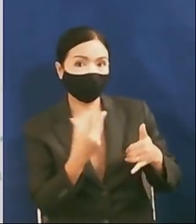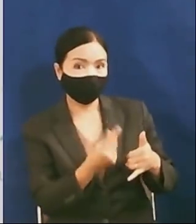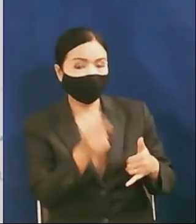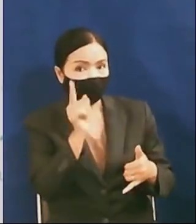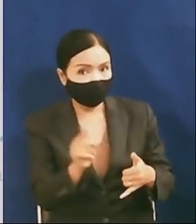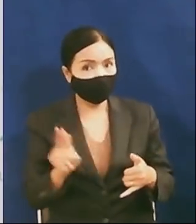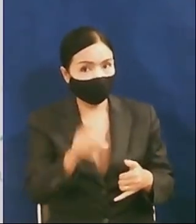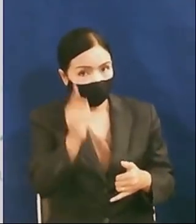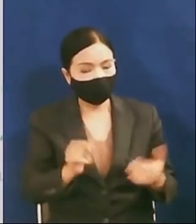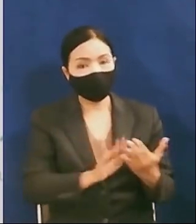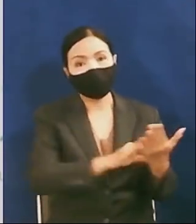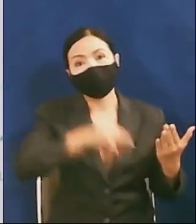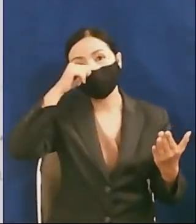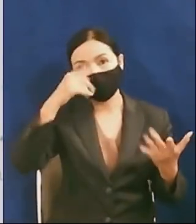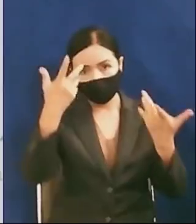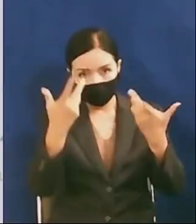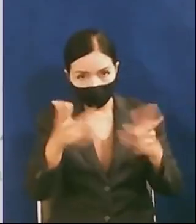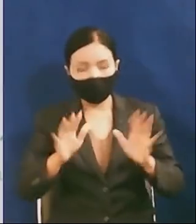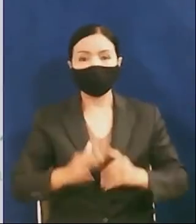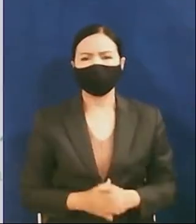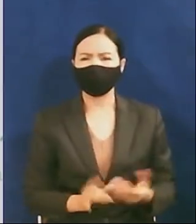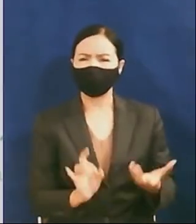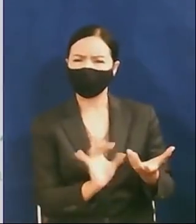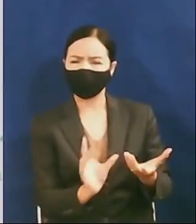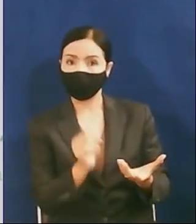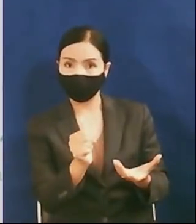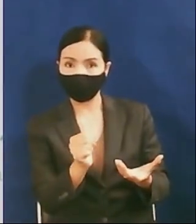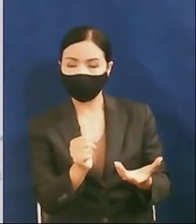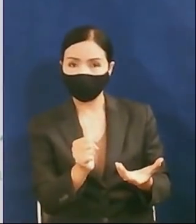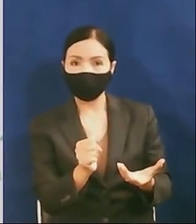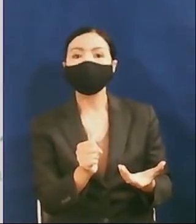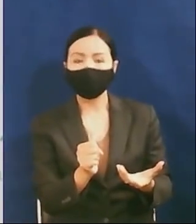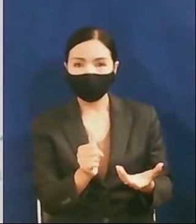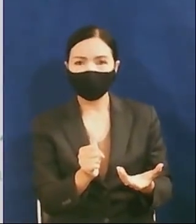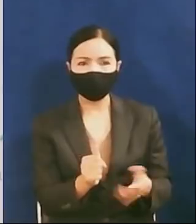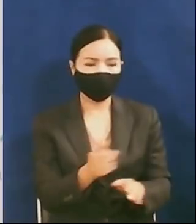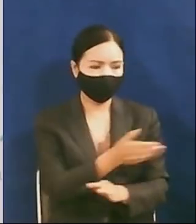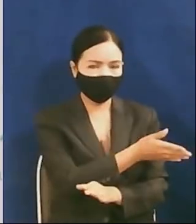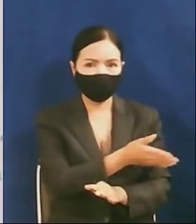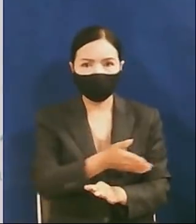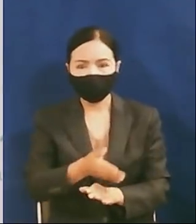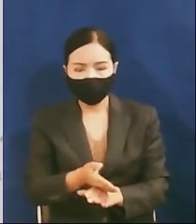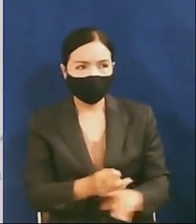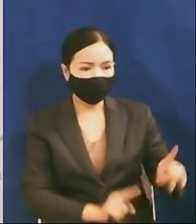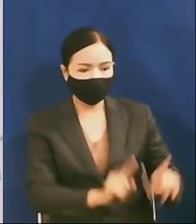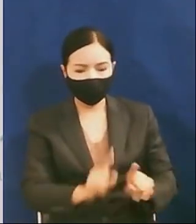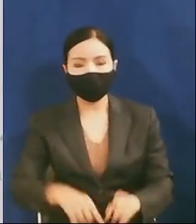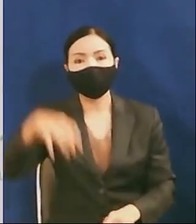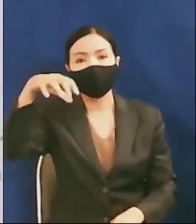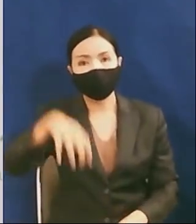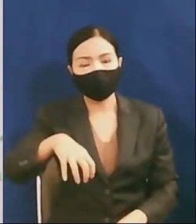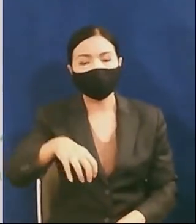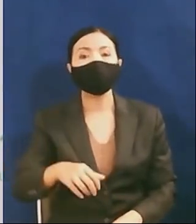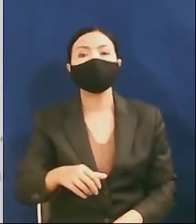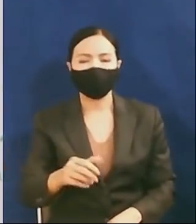ดจริงใช้จริงในประเทศไทยแล้วนะคะประสิทธิผลจากการใช้ในช่วงที่ผ่านมาได้ติดตามโดยกรมควบคุมโรคนะ